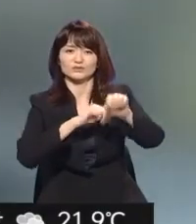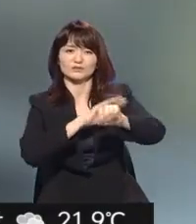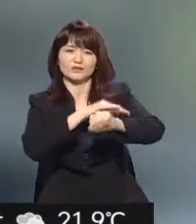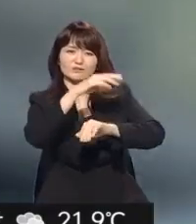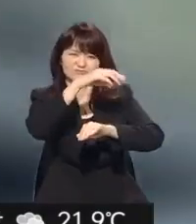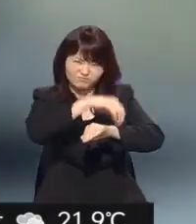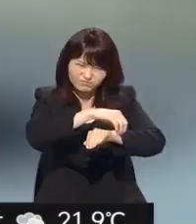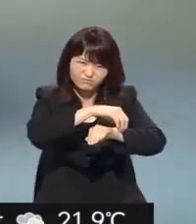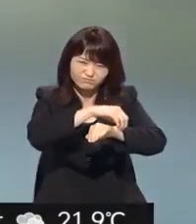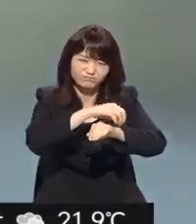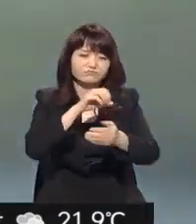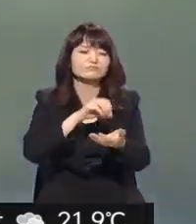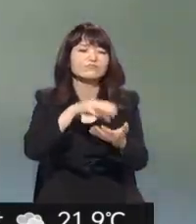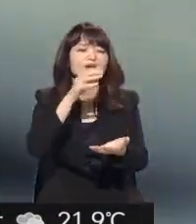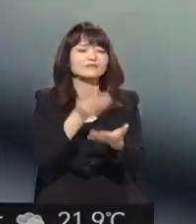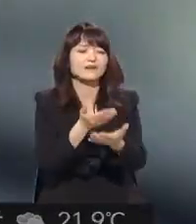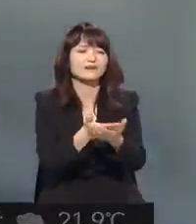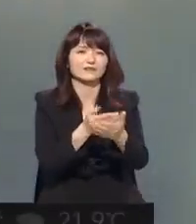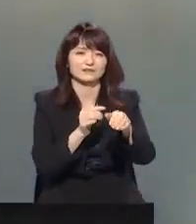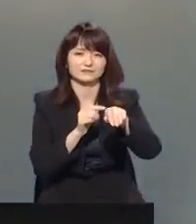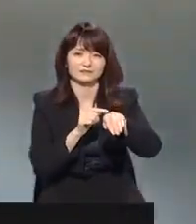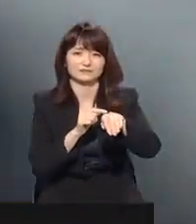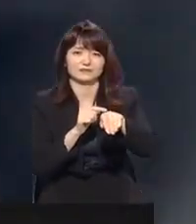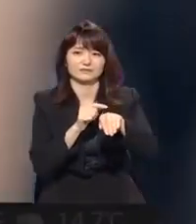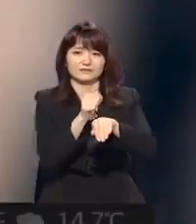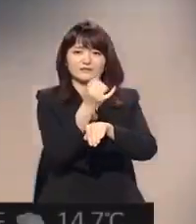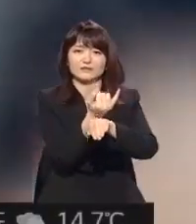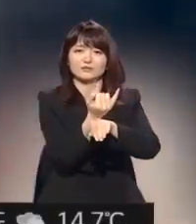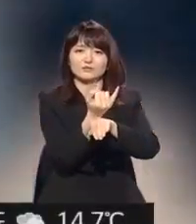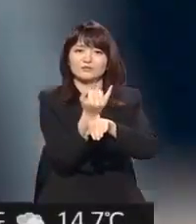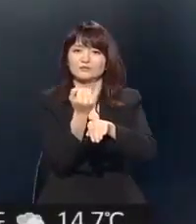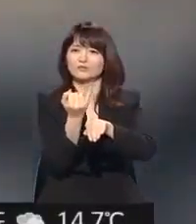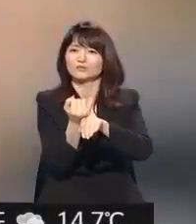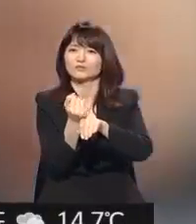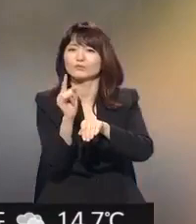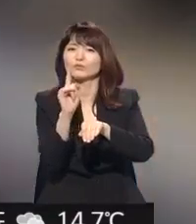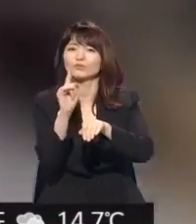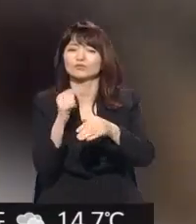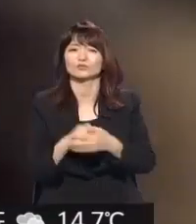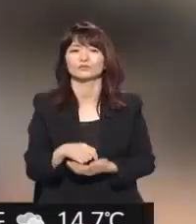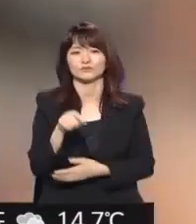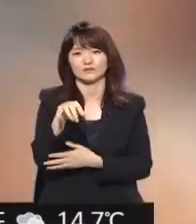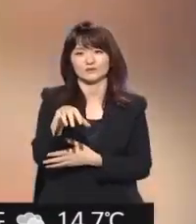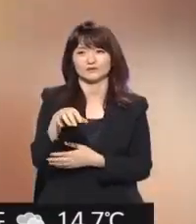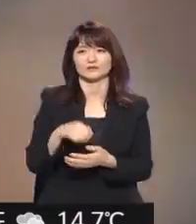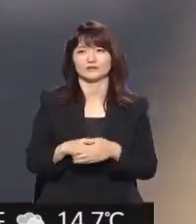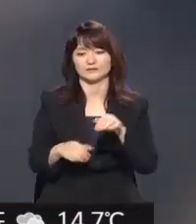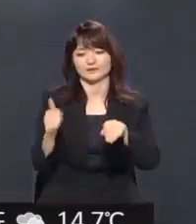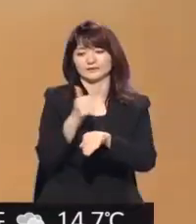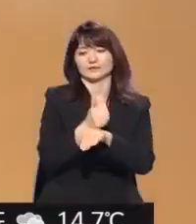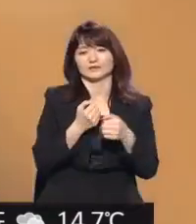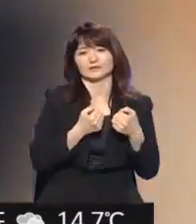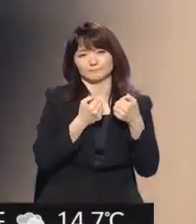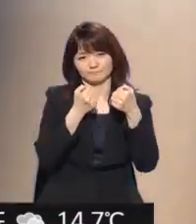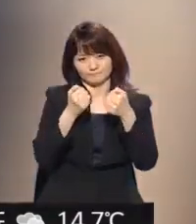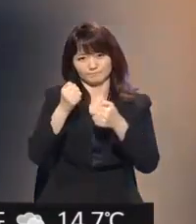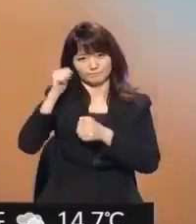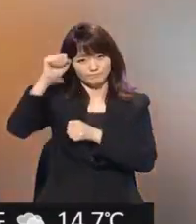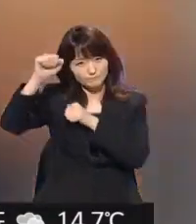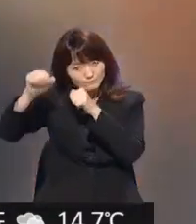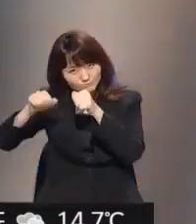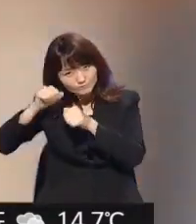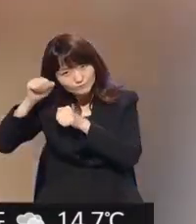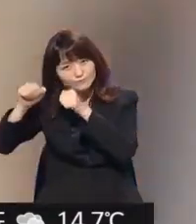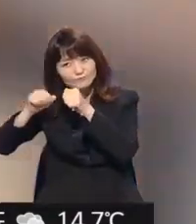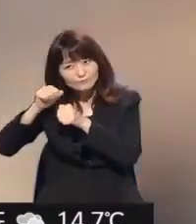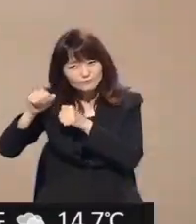팔을 물어뜯으면서 빵을 달라고 성화를 부립니다. 어딘데 저렇게 수가 많아요, 길에? 네, 이곳은요, 차를 타고 가면서 야생동물이랑 교감할 수